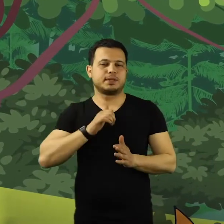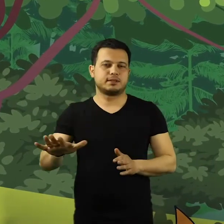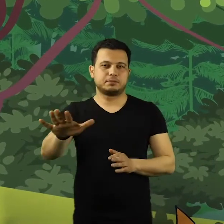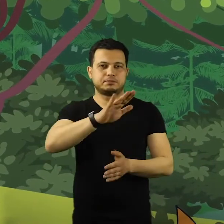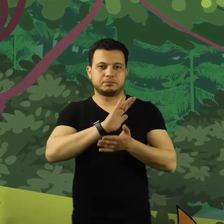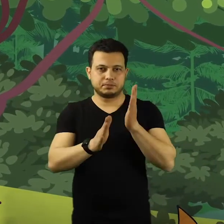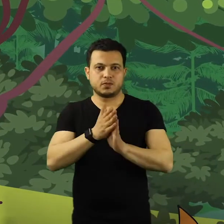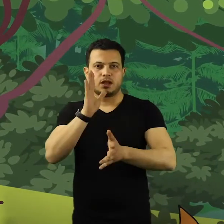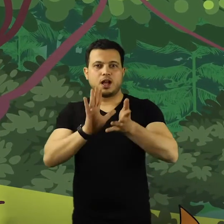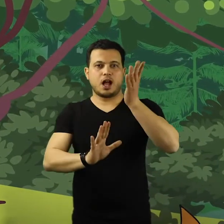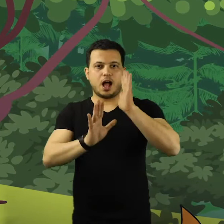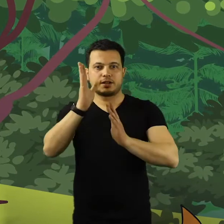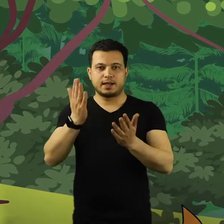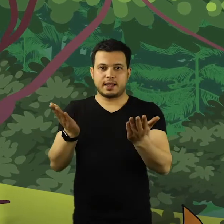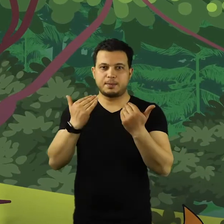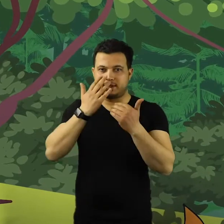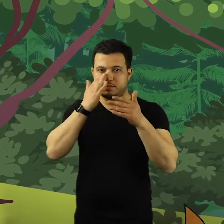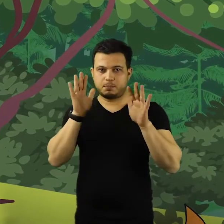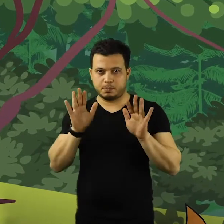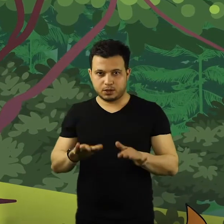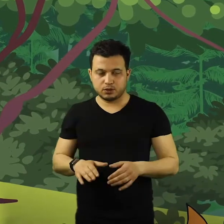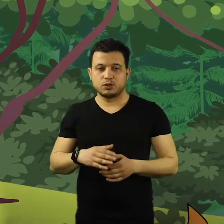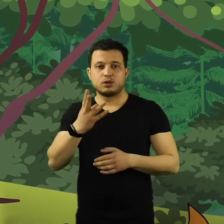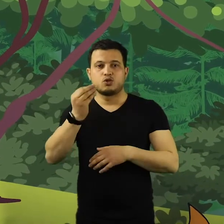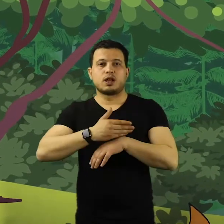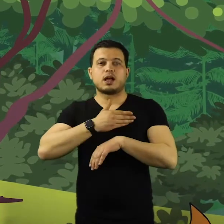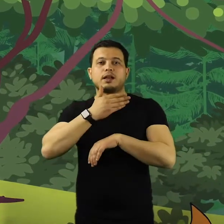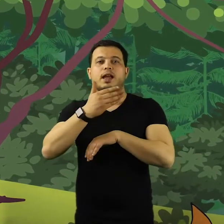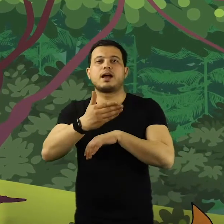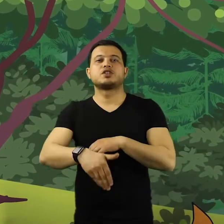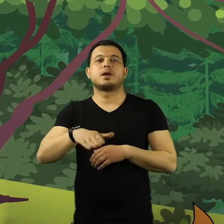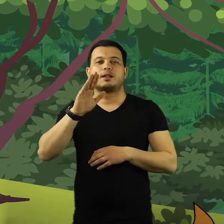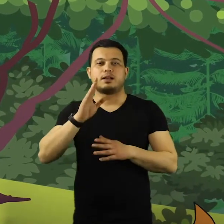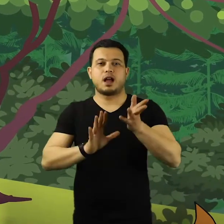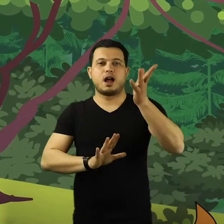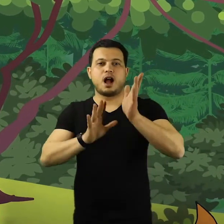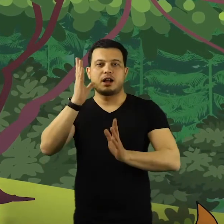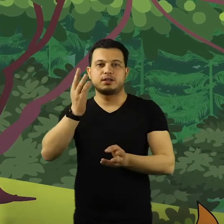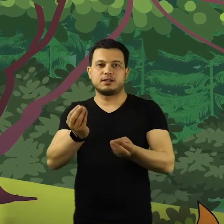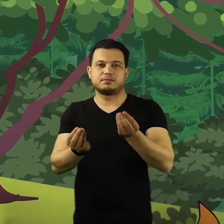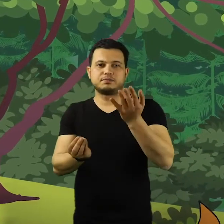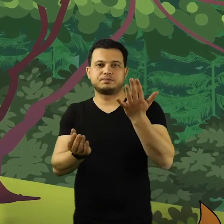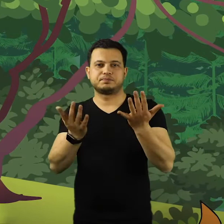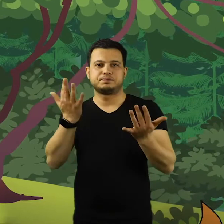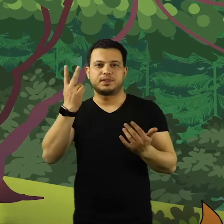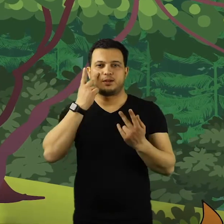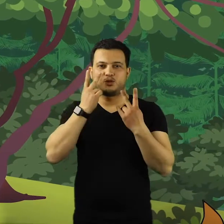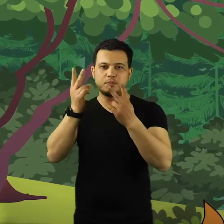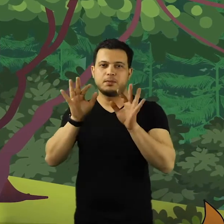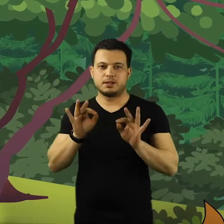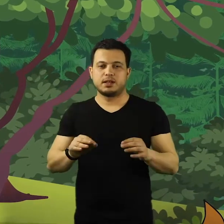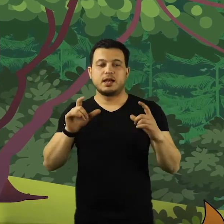görünmesini bekliyordu Neyse ki çok geçmeden ağaçlar görünmeye başladı O anda